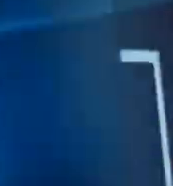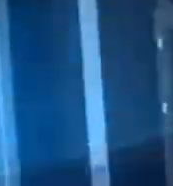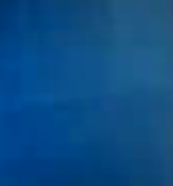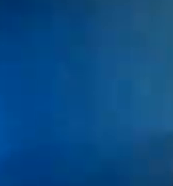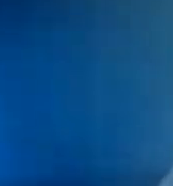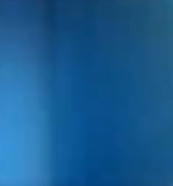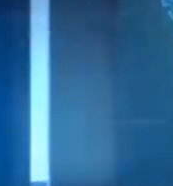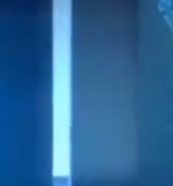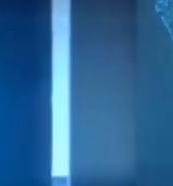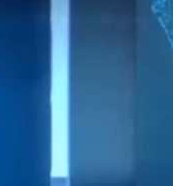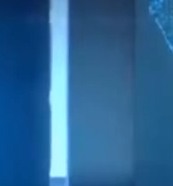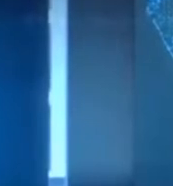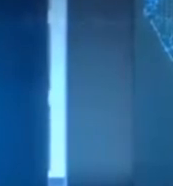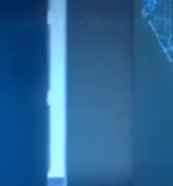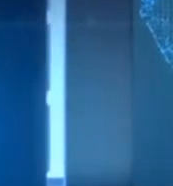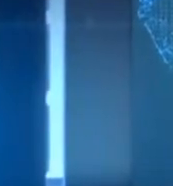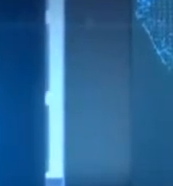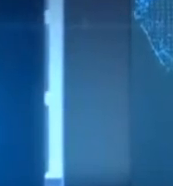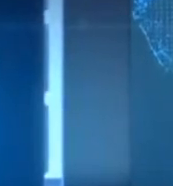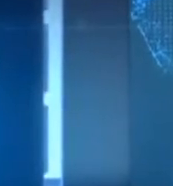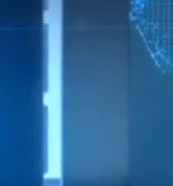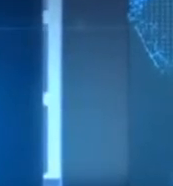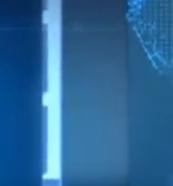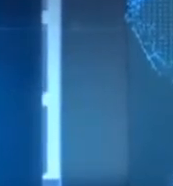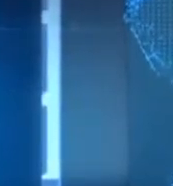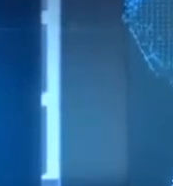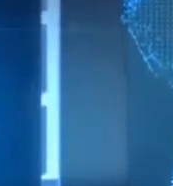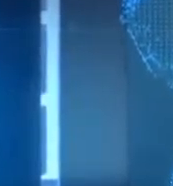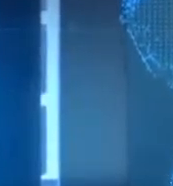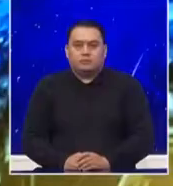Елдана Сәрсенбаева, Мади Байбосынов, жетісу телеарнасы, Талдықорған.